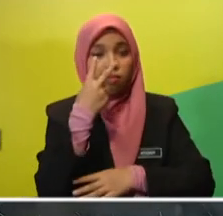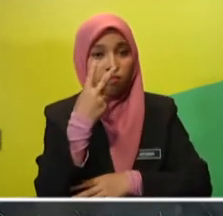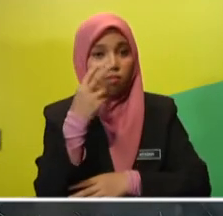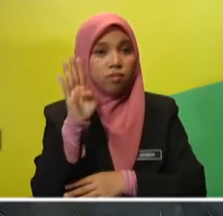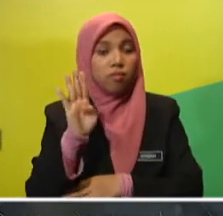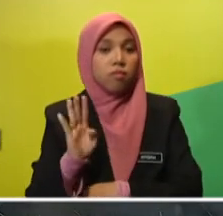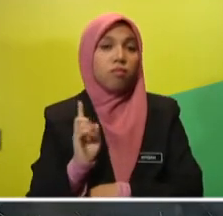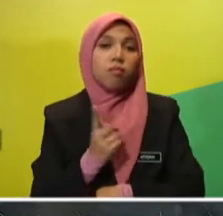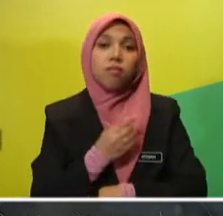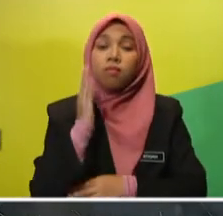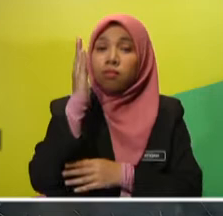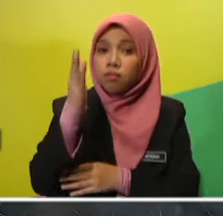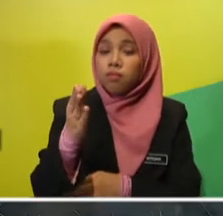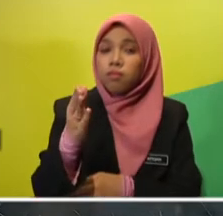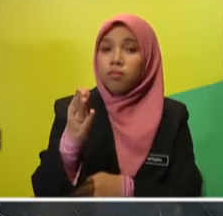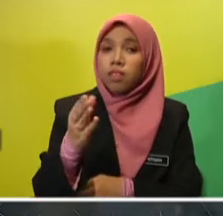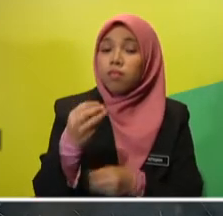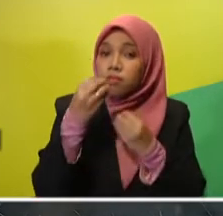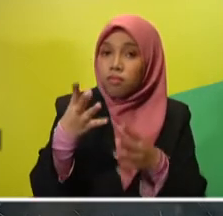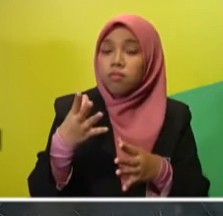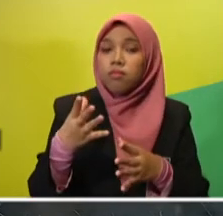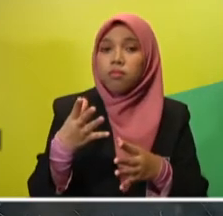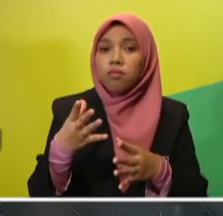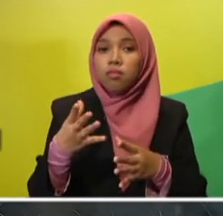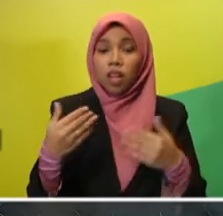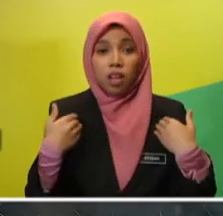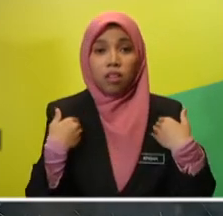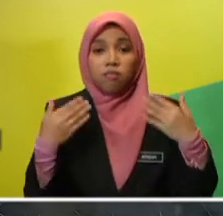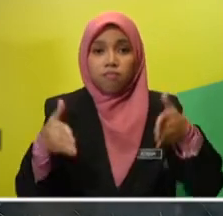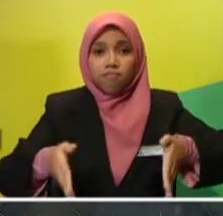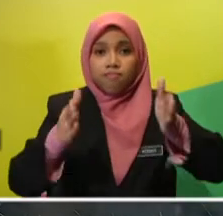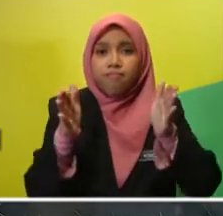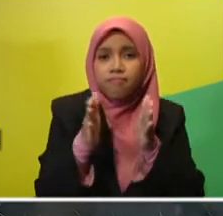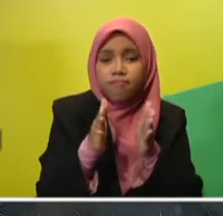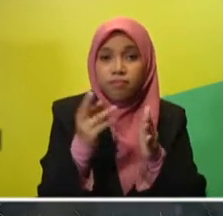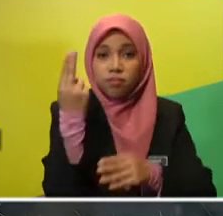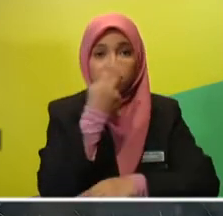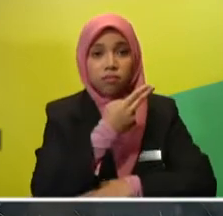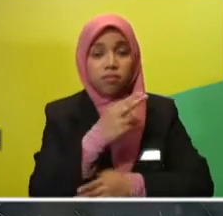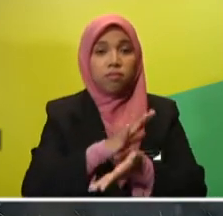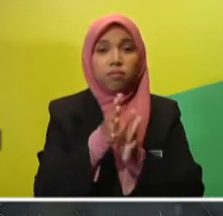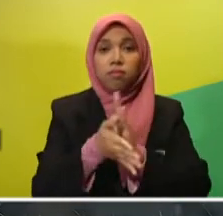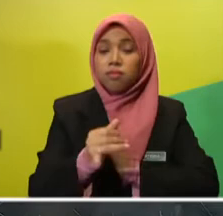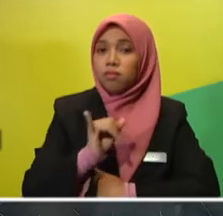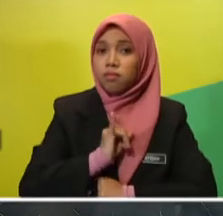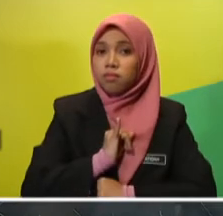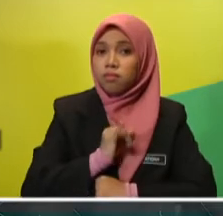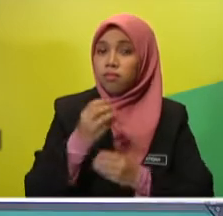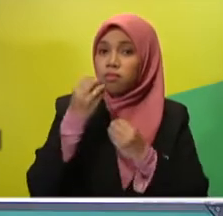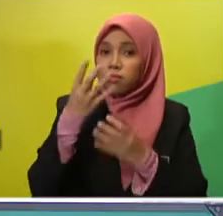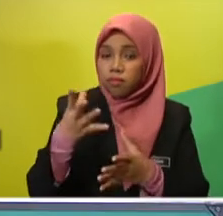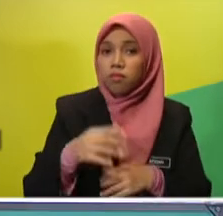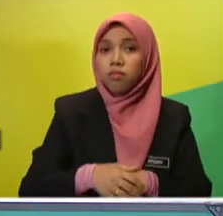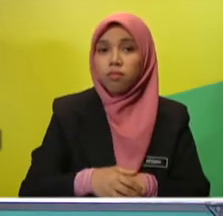memberi isyarat kepadanya akan ada lorong sempit di hadapan. Ya. Jadi saya akan memberi isyarat tangan ke